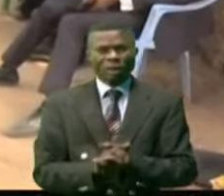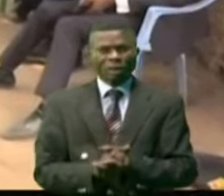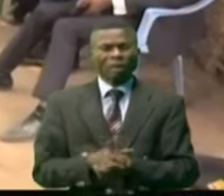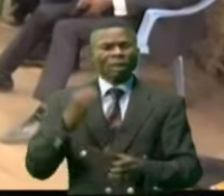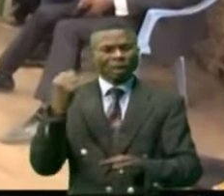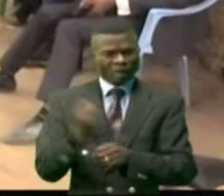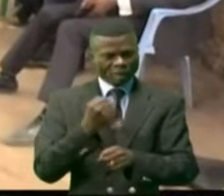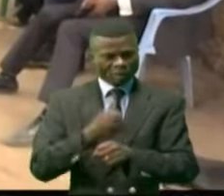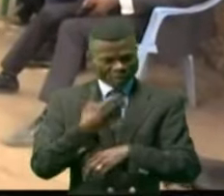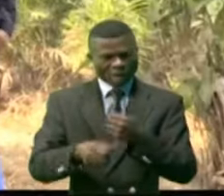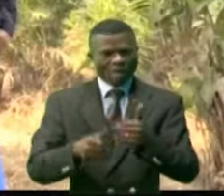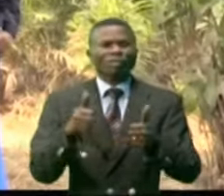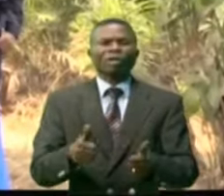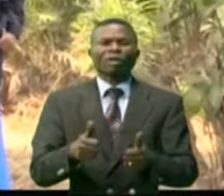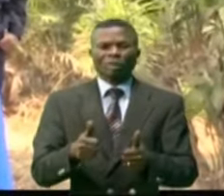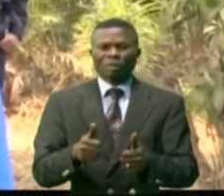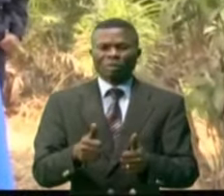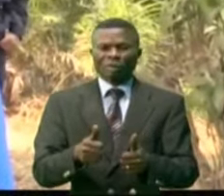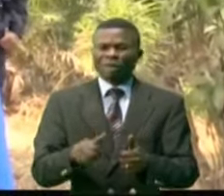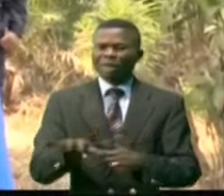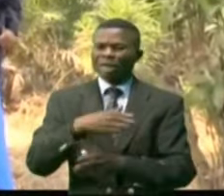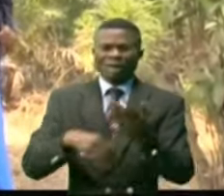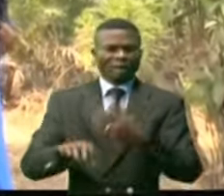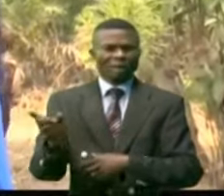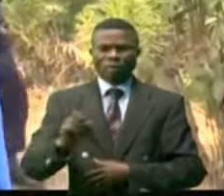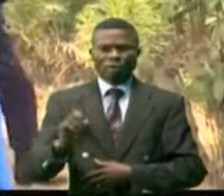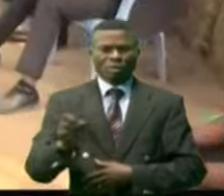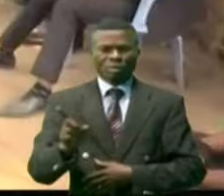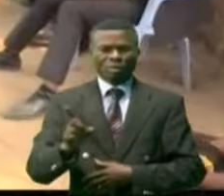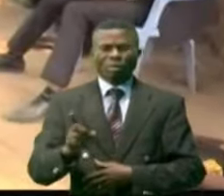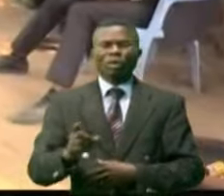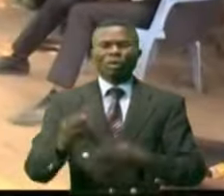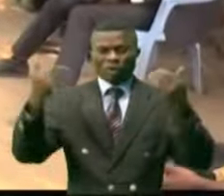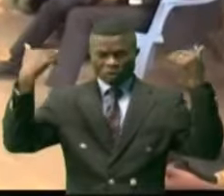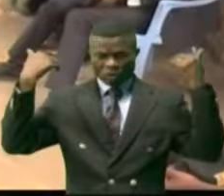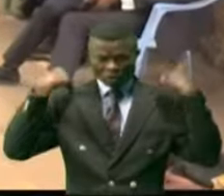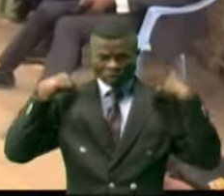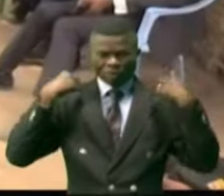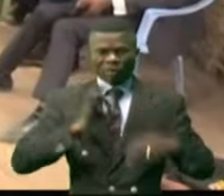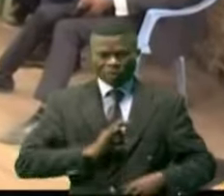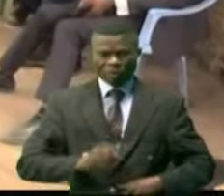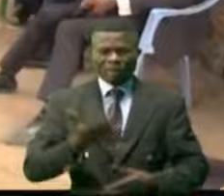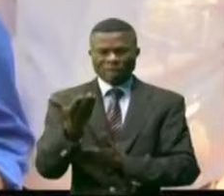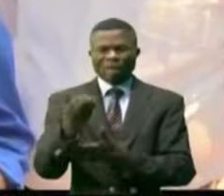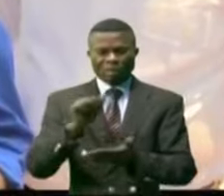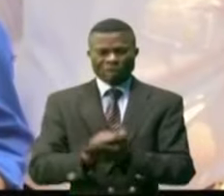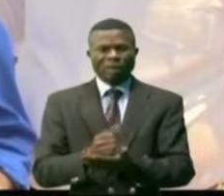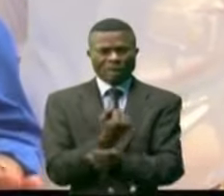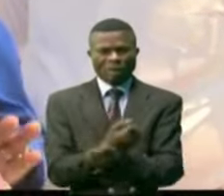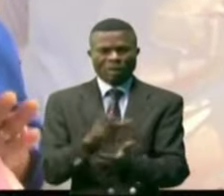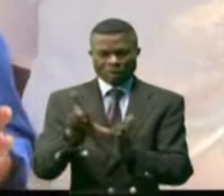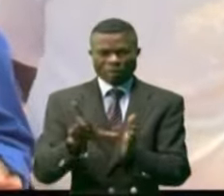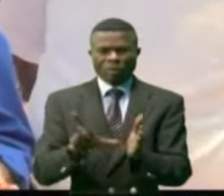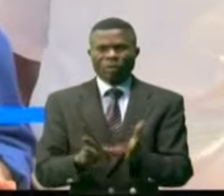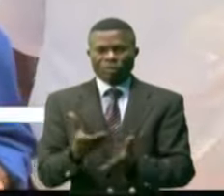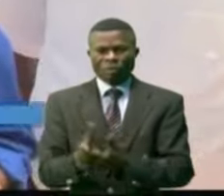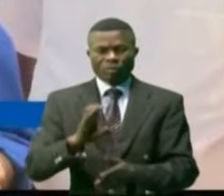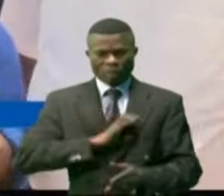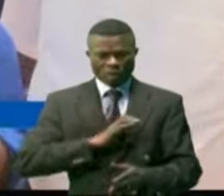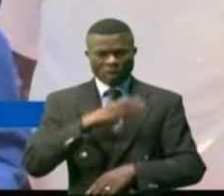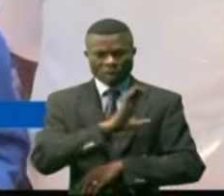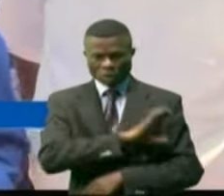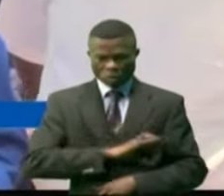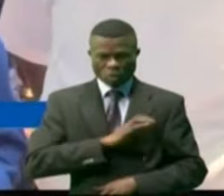bien son devoir dans la protection civile comme le veut le commandant suprême Félix Antoine Tshisekedi Tshilombo. Notre police se